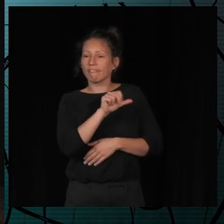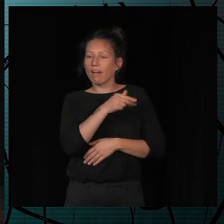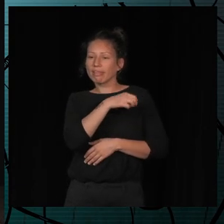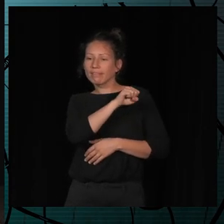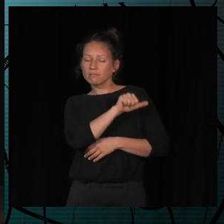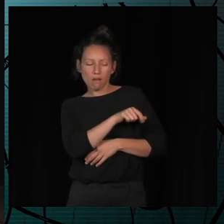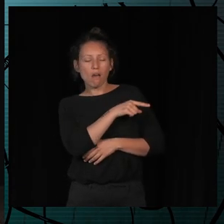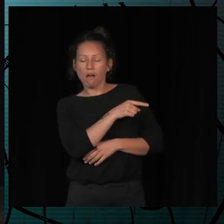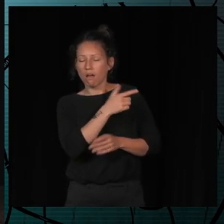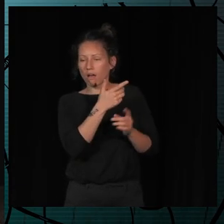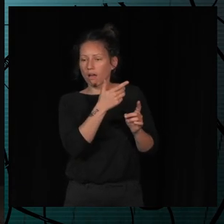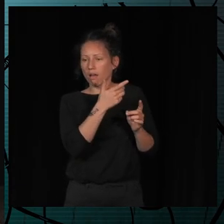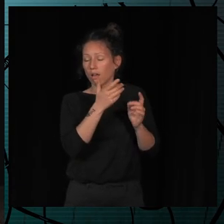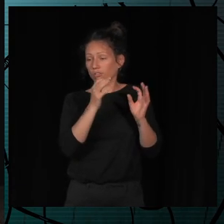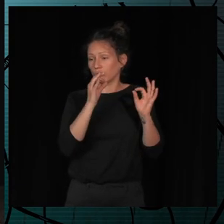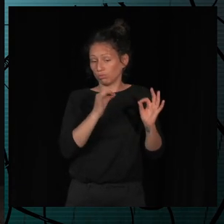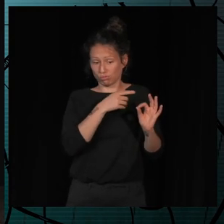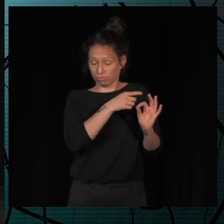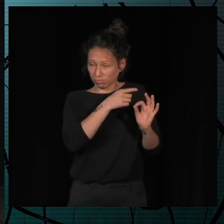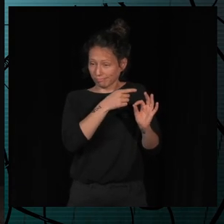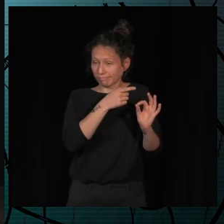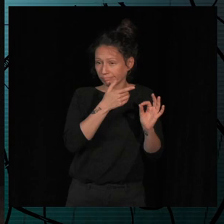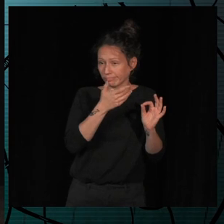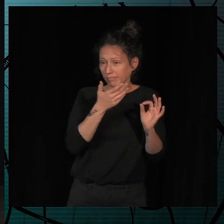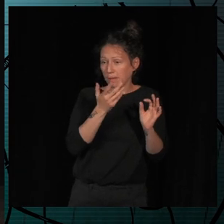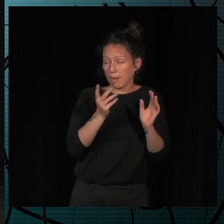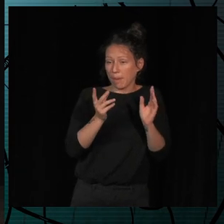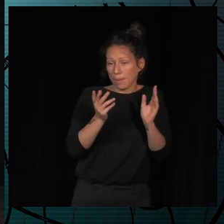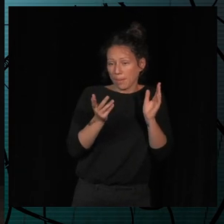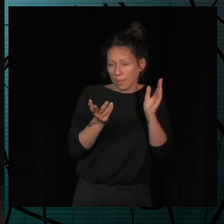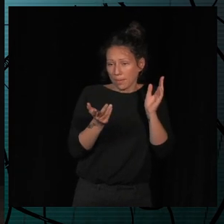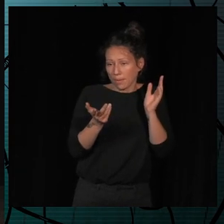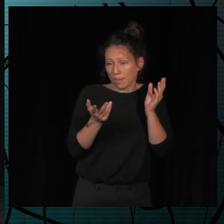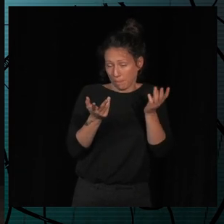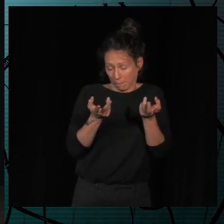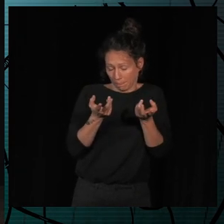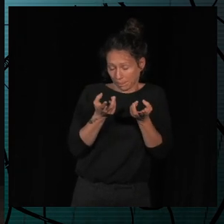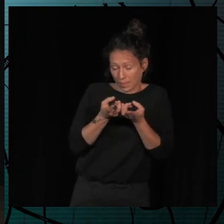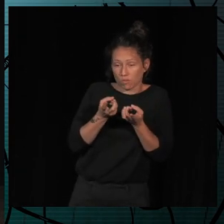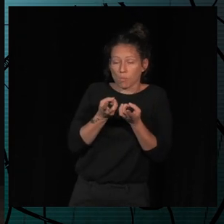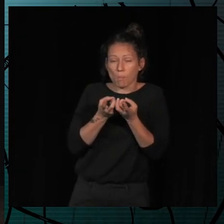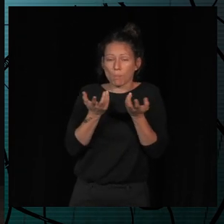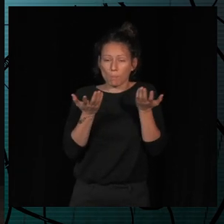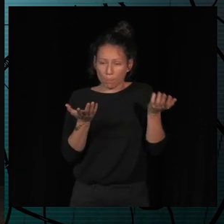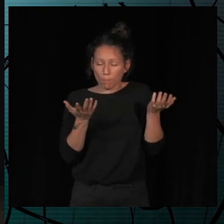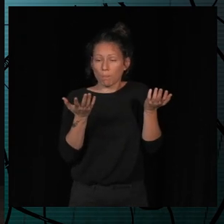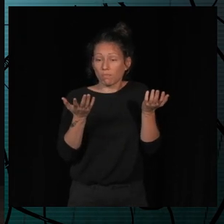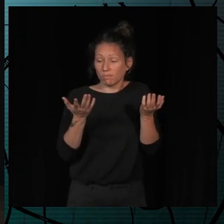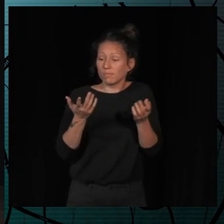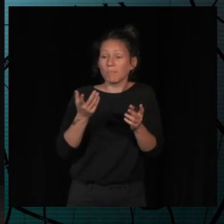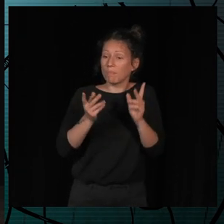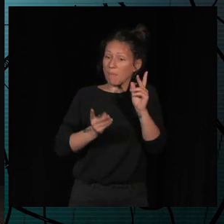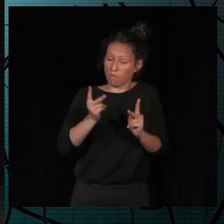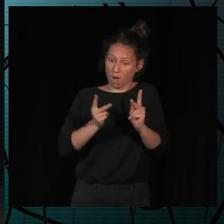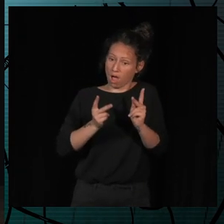font la médiation sur sur les jeux vidéos mais pas nécessairement bien connu du du grand public c'est le fait effectivement que la pratique puisse être